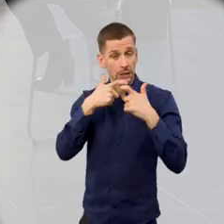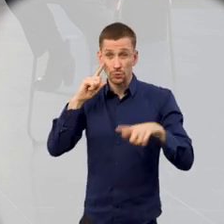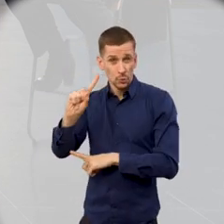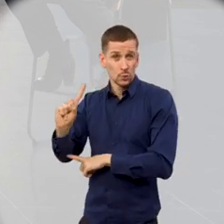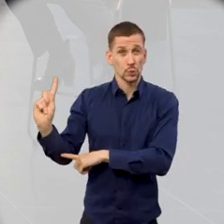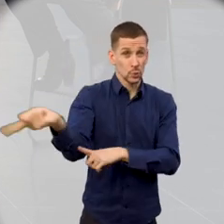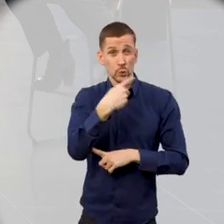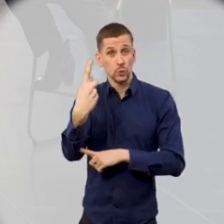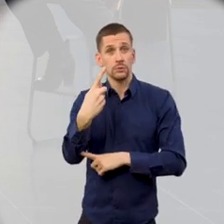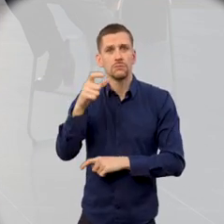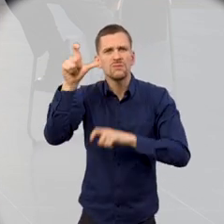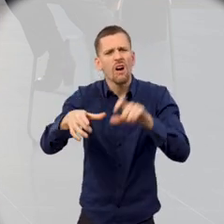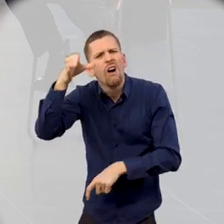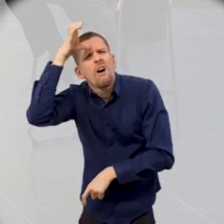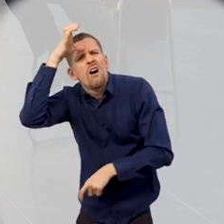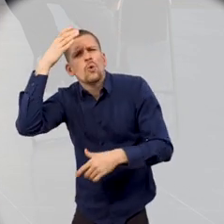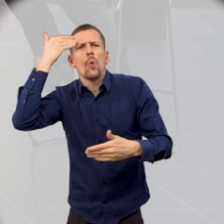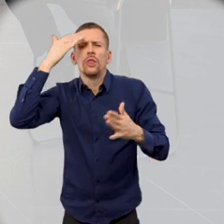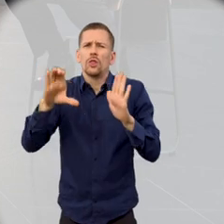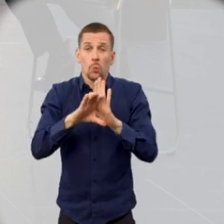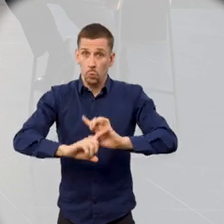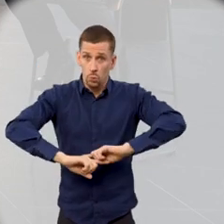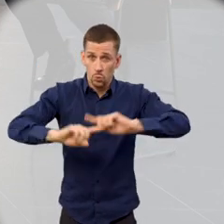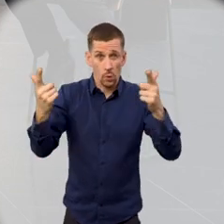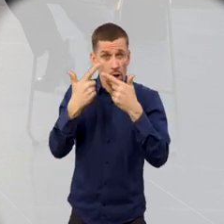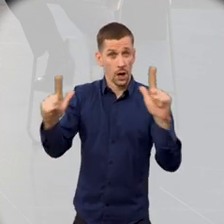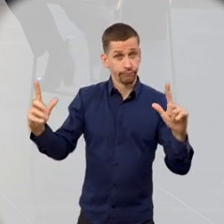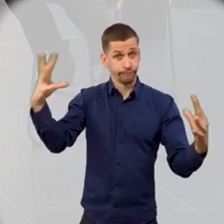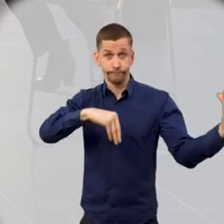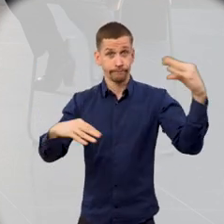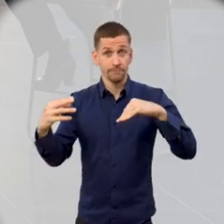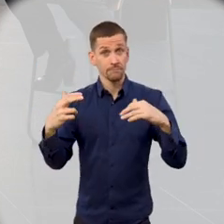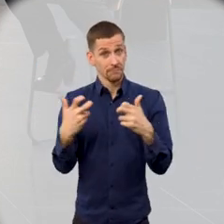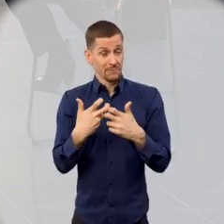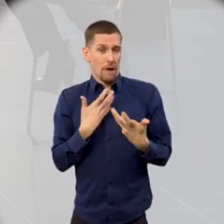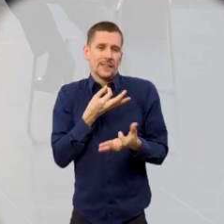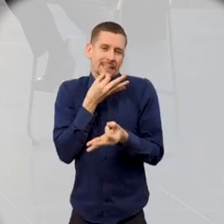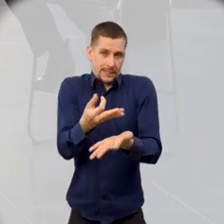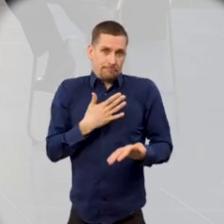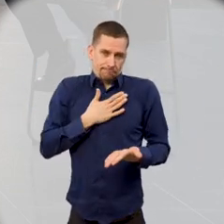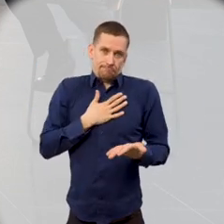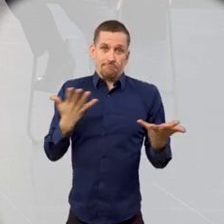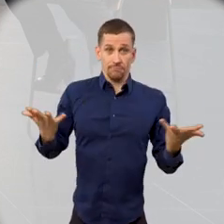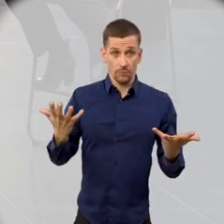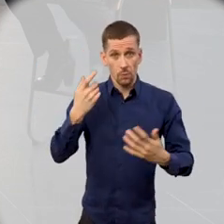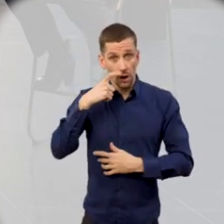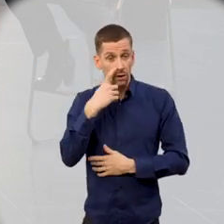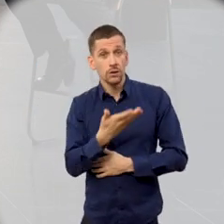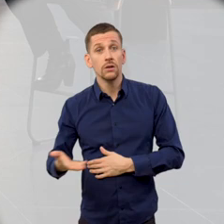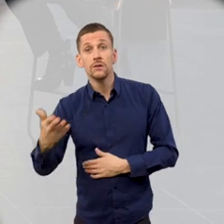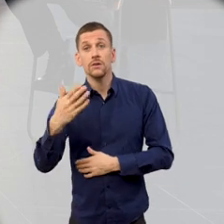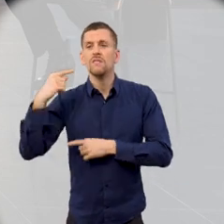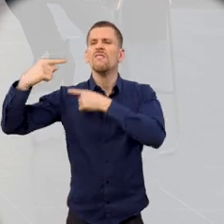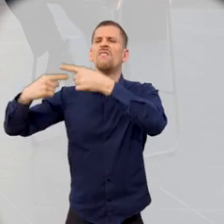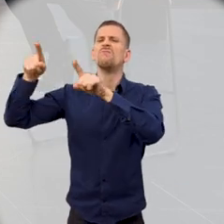c'est pas quelque chose qui est fait spécialement pour les personnes qui ont déjà codé. D'ailleurs, j'ai même envie de dire que nous, on essaie d'apprendre aux gens d'une autre manière que celle